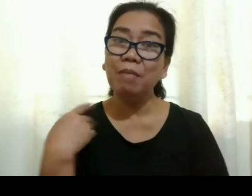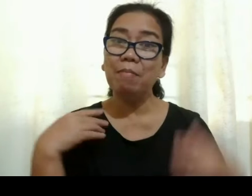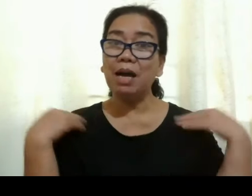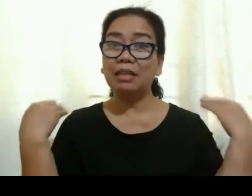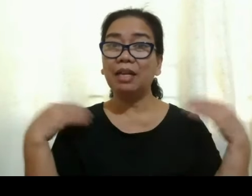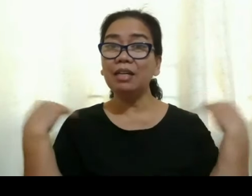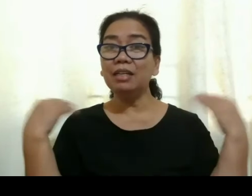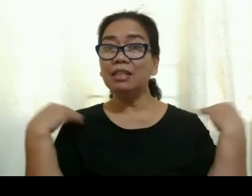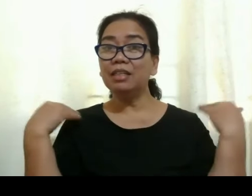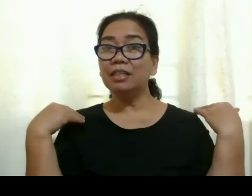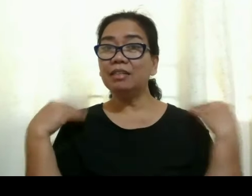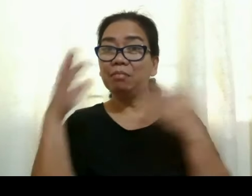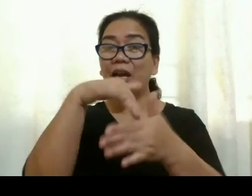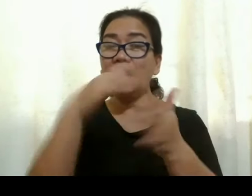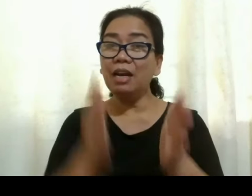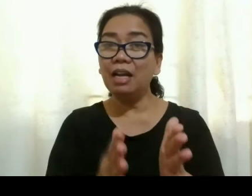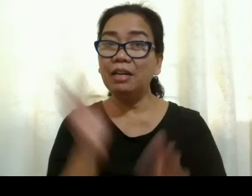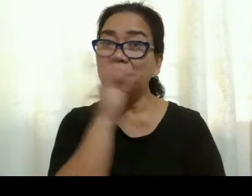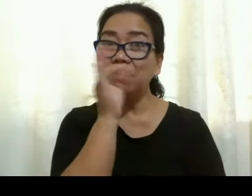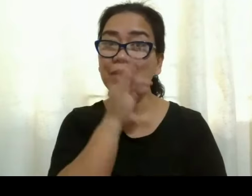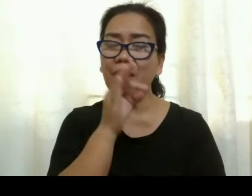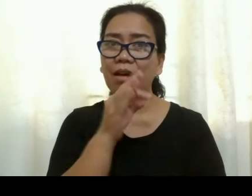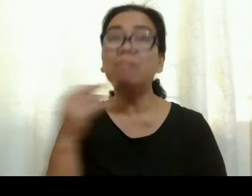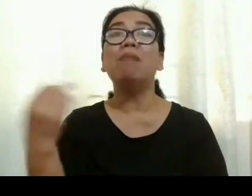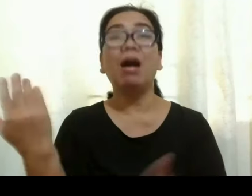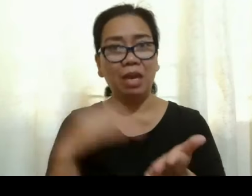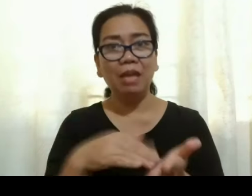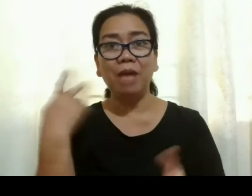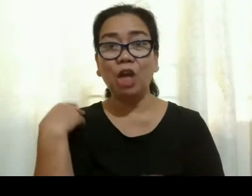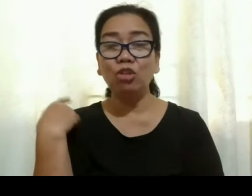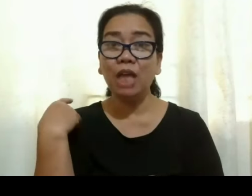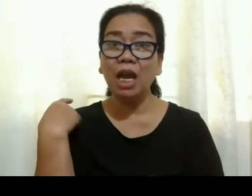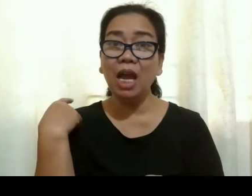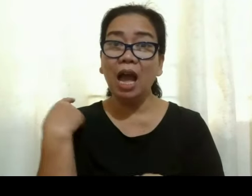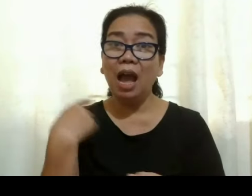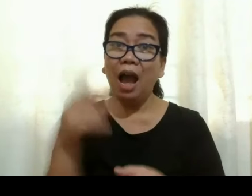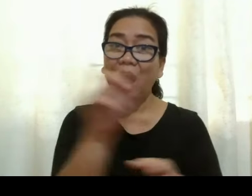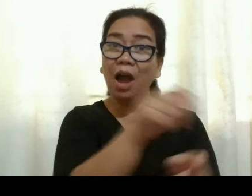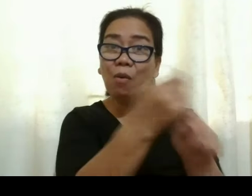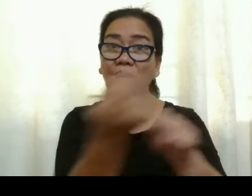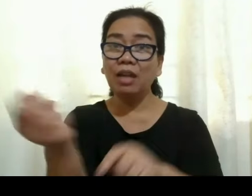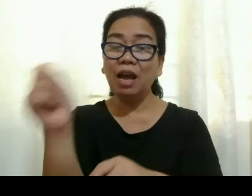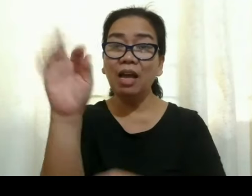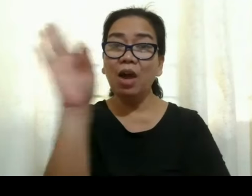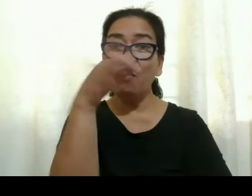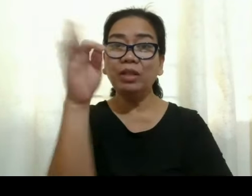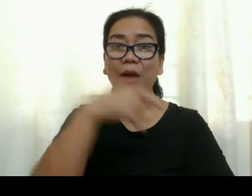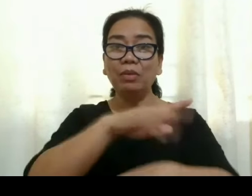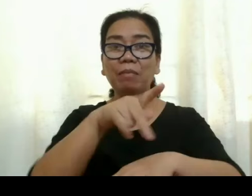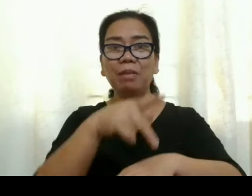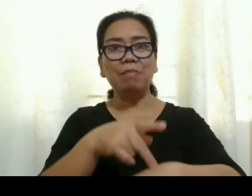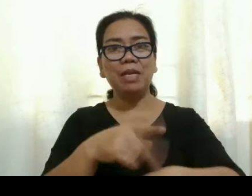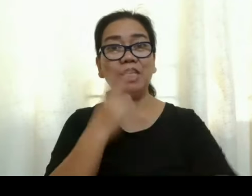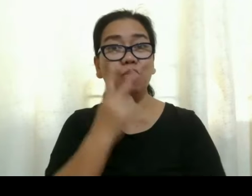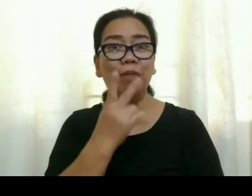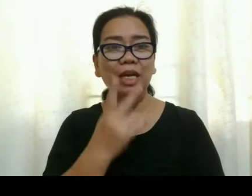Meron ding batang mag-aaral na Pilipina. Again, meron siyang hawak na watawat